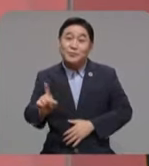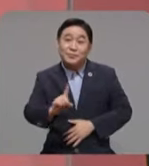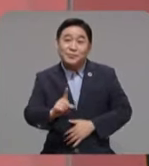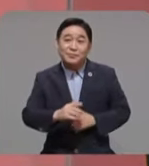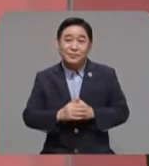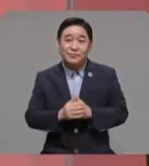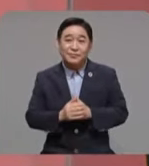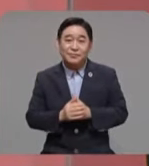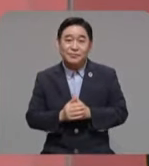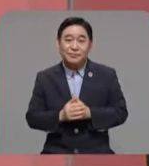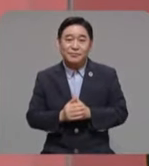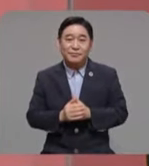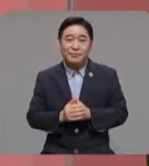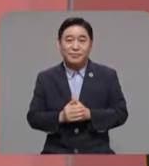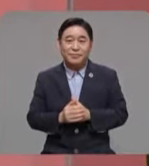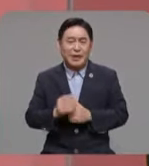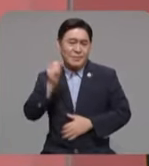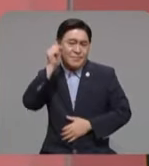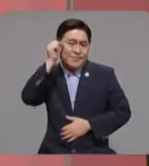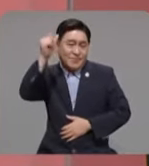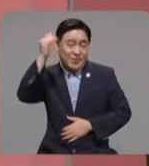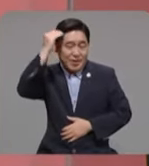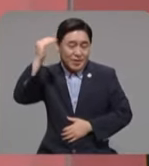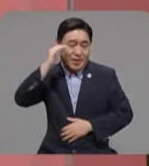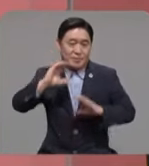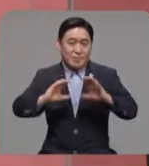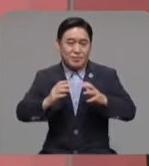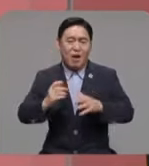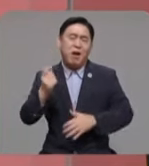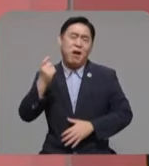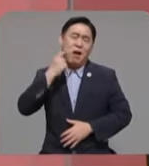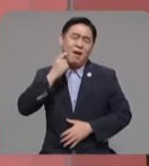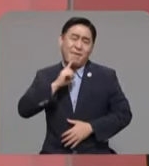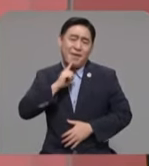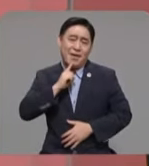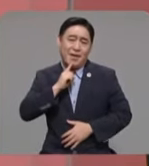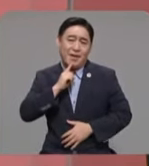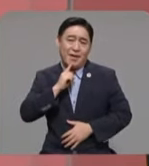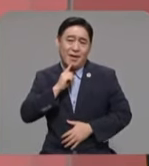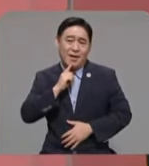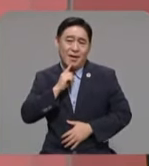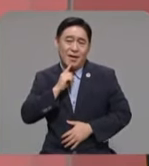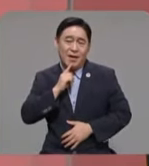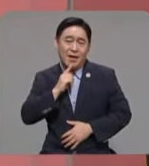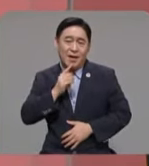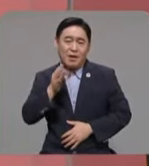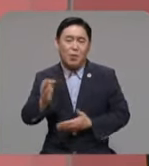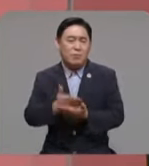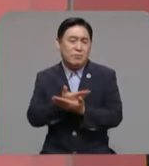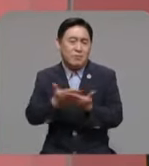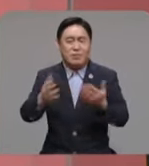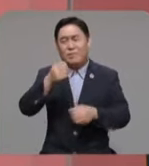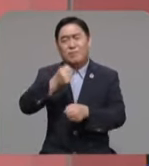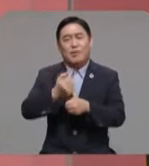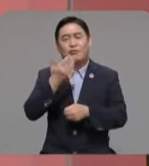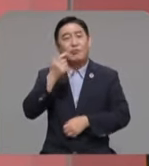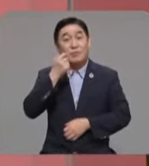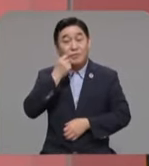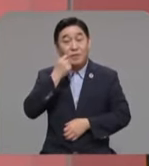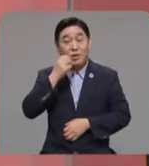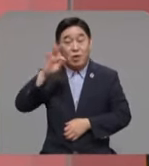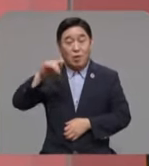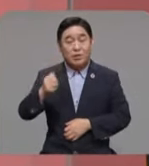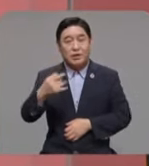대한민국인가요? 위대한 대한민국은 거짓말과 선심으로는 만들 수 없습니다.